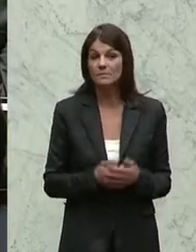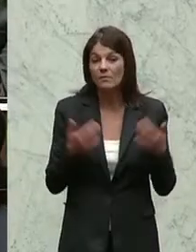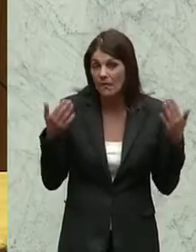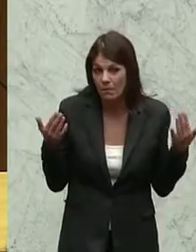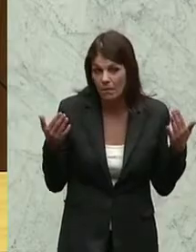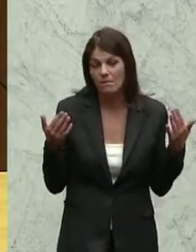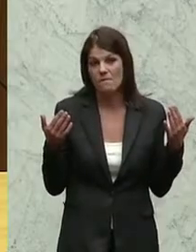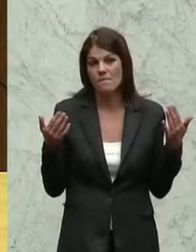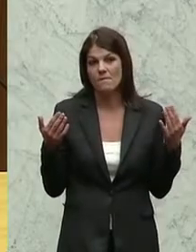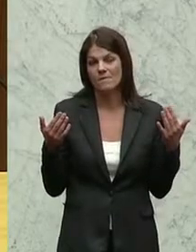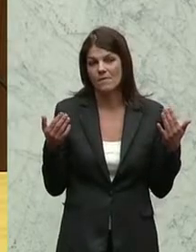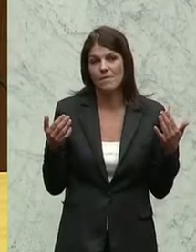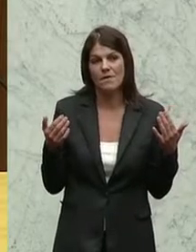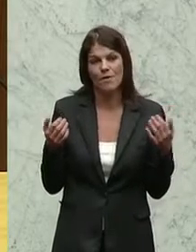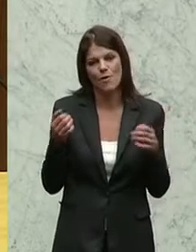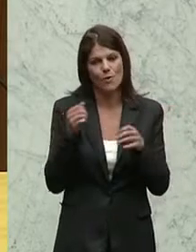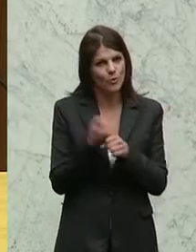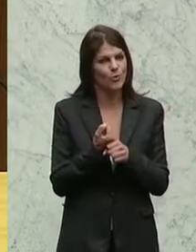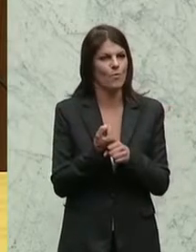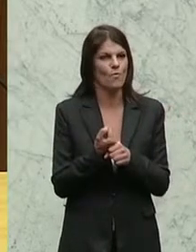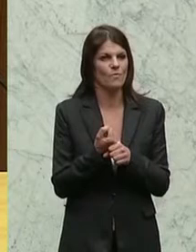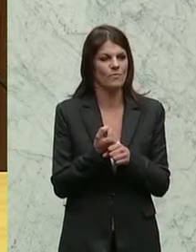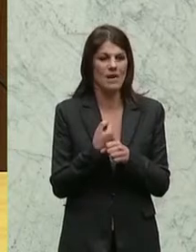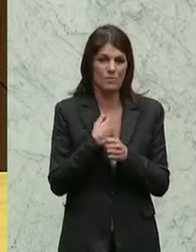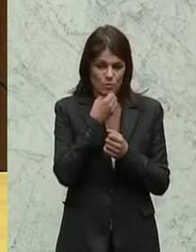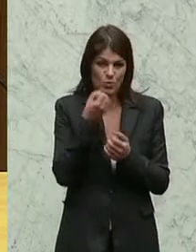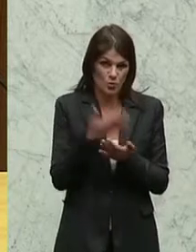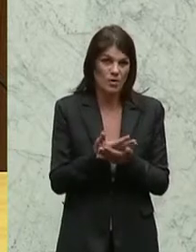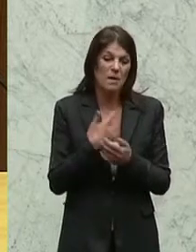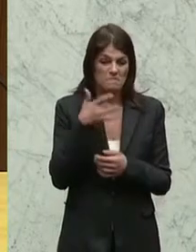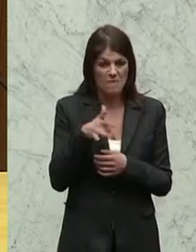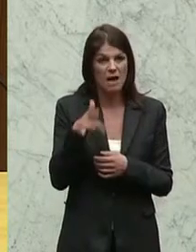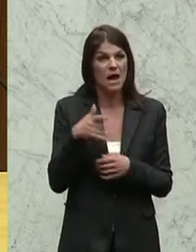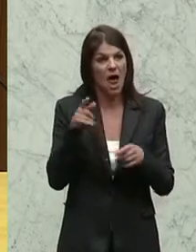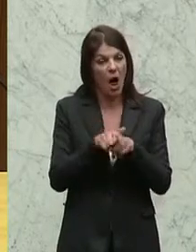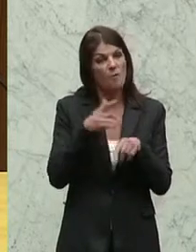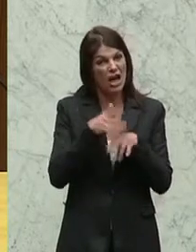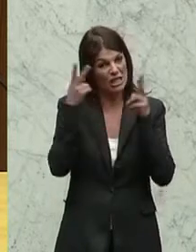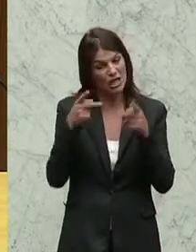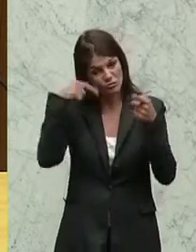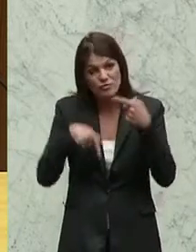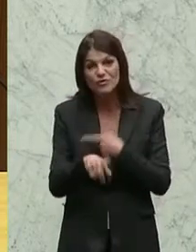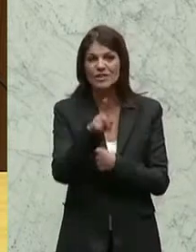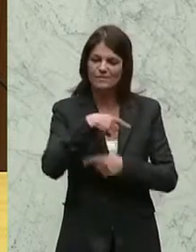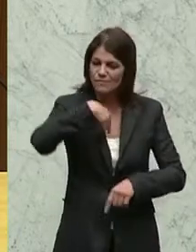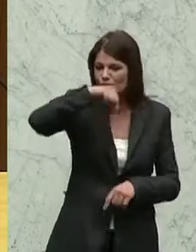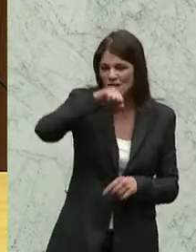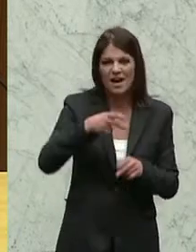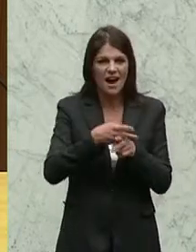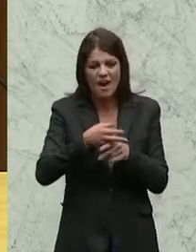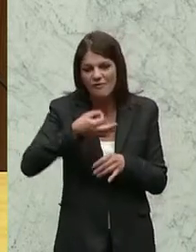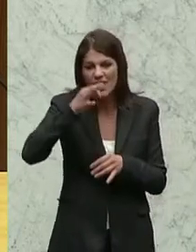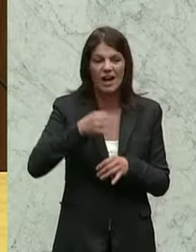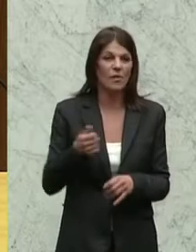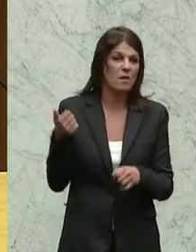Aber als doch jemand, der zugibt, hin und wieder in einem Gasthaus auch recht leidenschaftlich zu einem Kaffee oder zu einem Glas